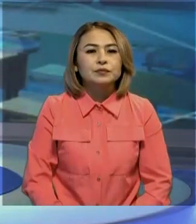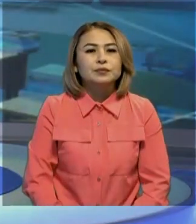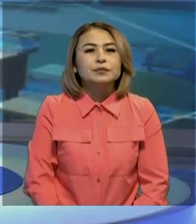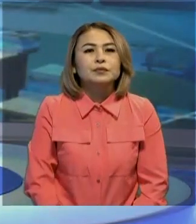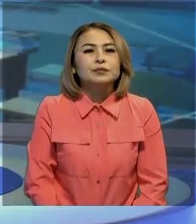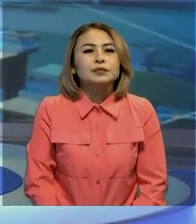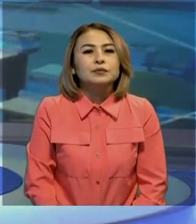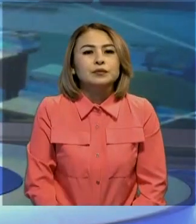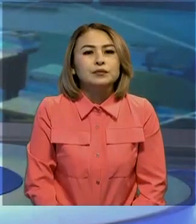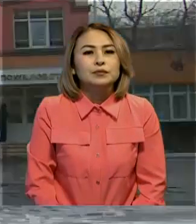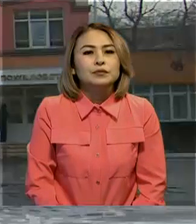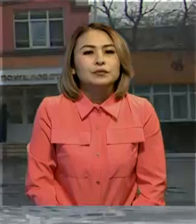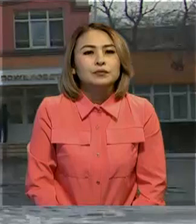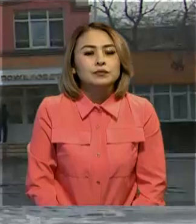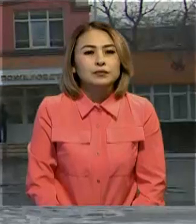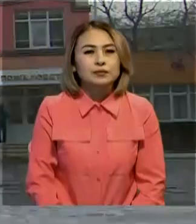қайтты.